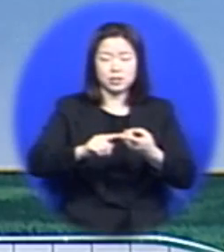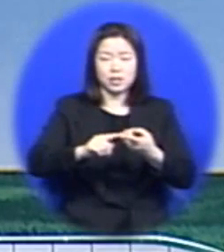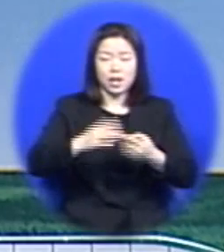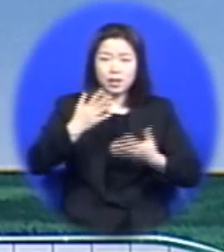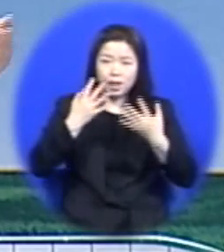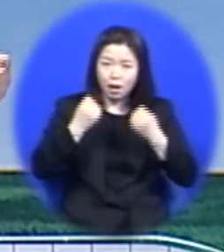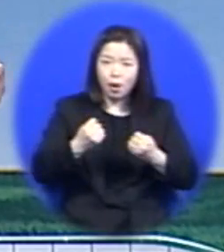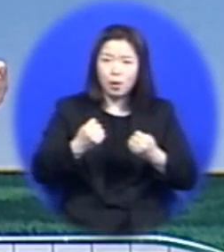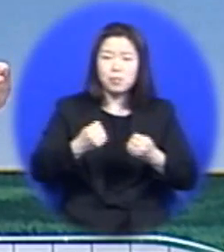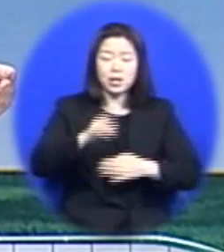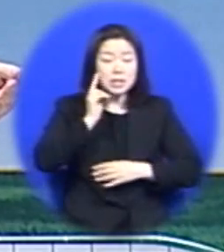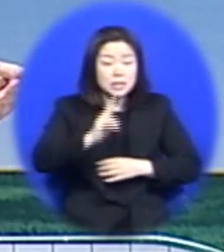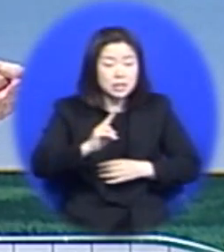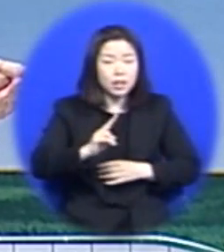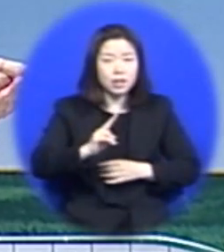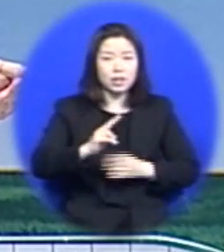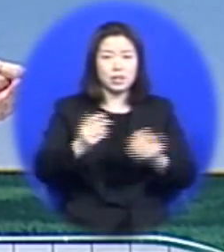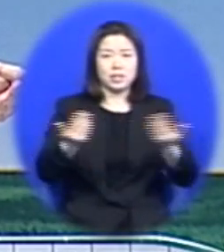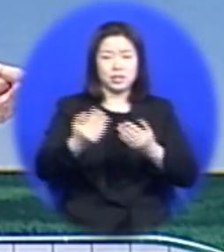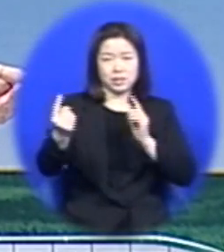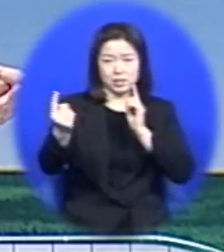내가 얼마나 끔찍한 일을 당했는지,